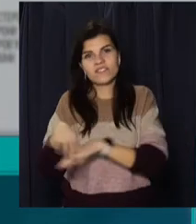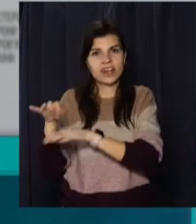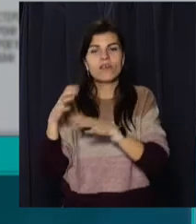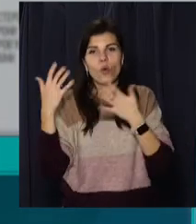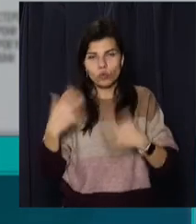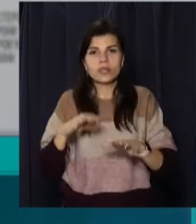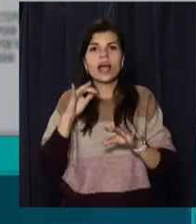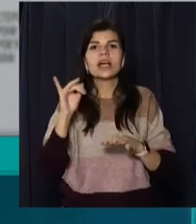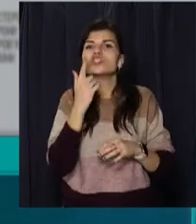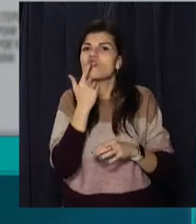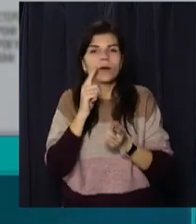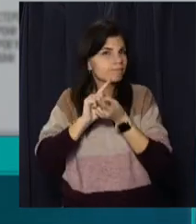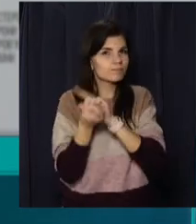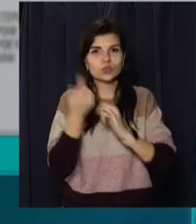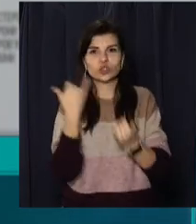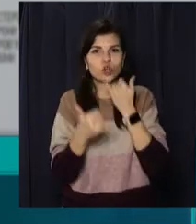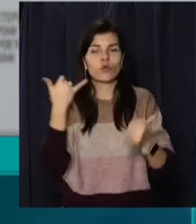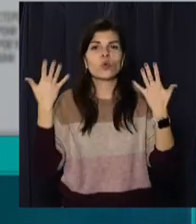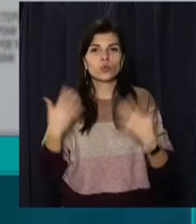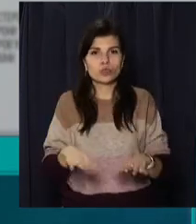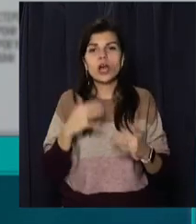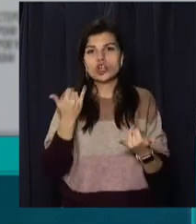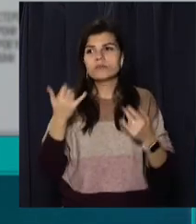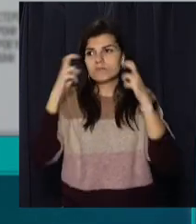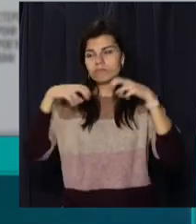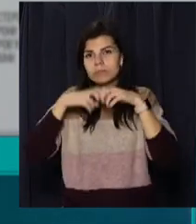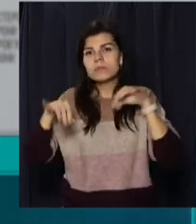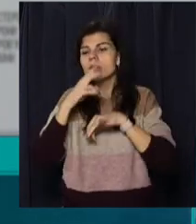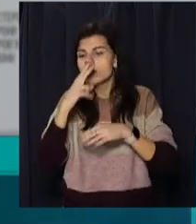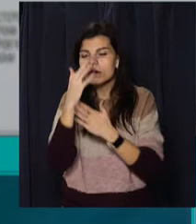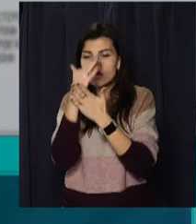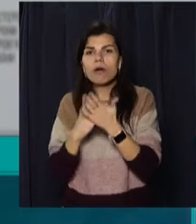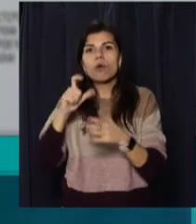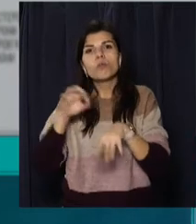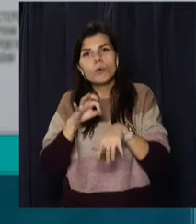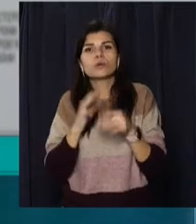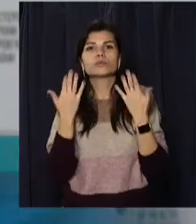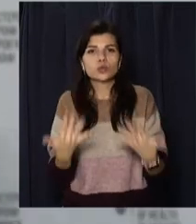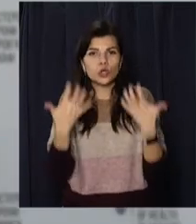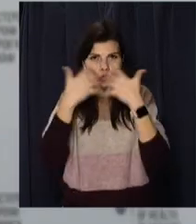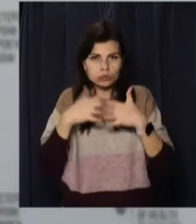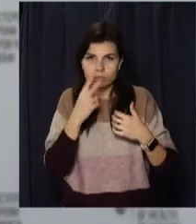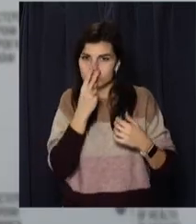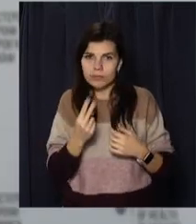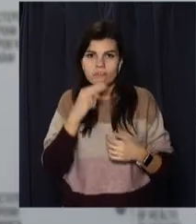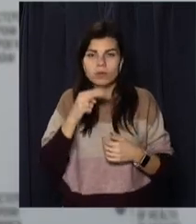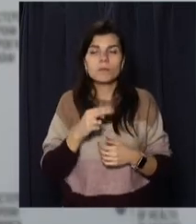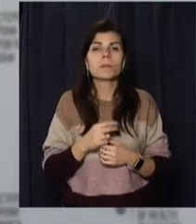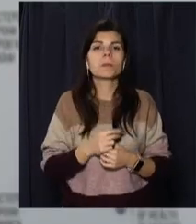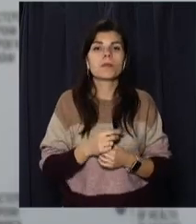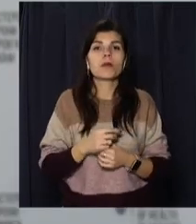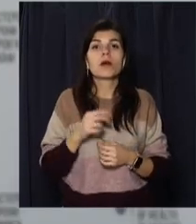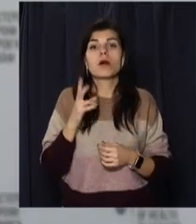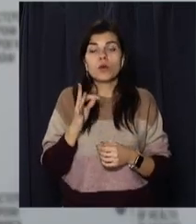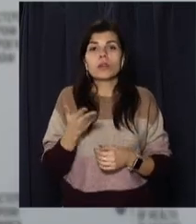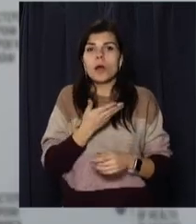найближчими днями рішенням комісії з питань техногенно-екологічної небезпеки та надзвичайних ситуацій. Але поряд з цим